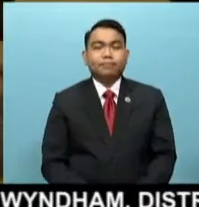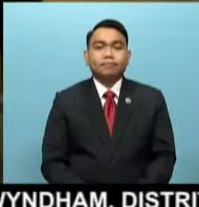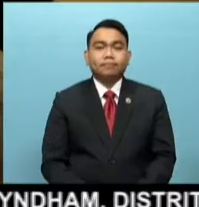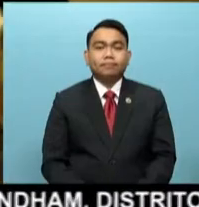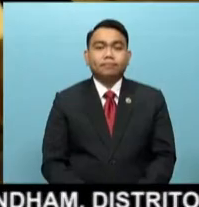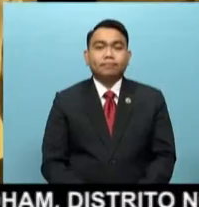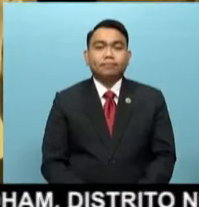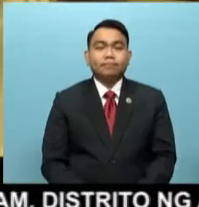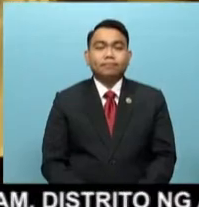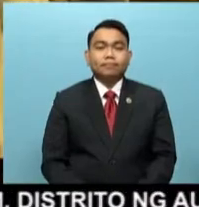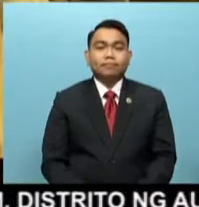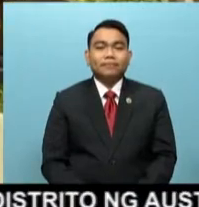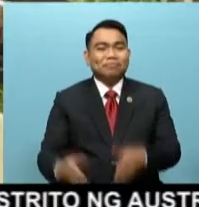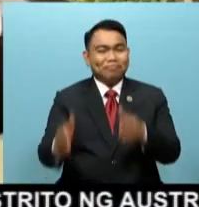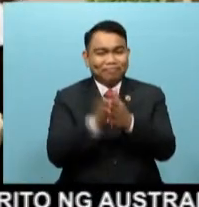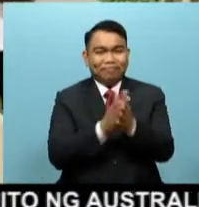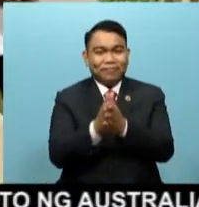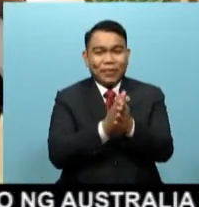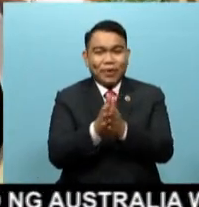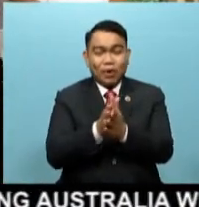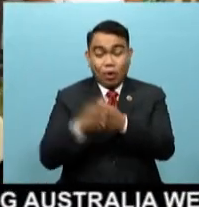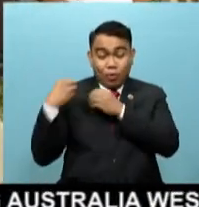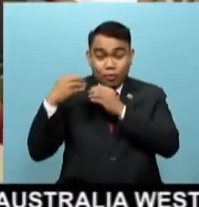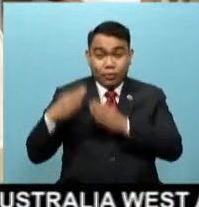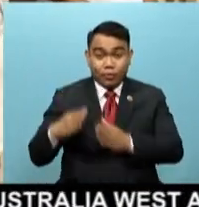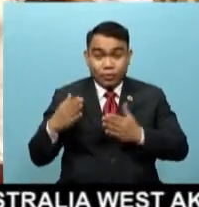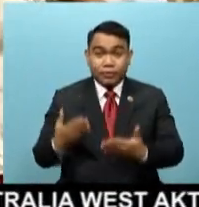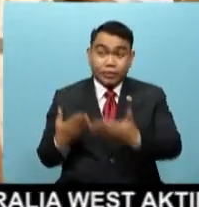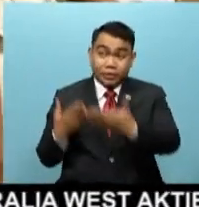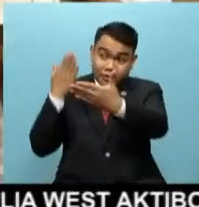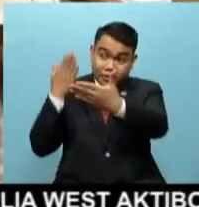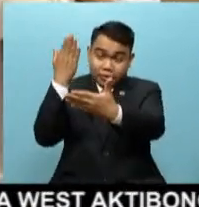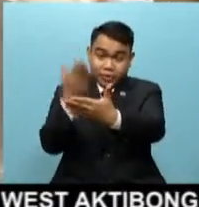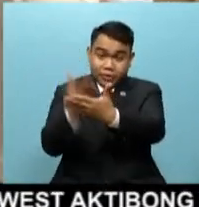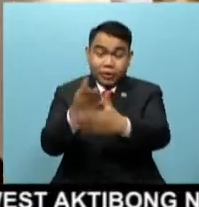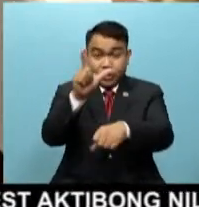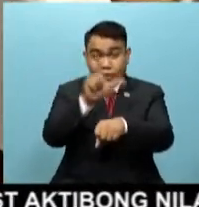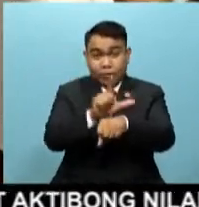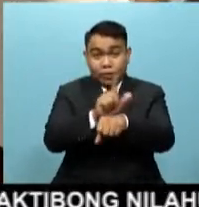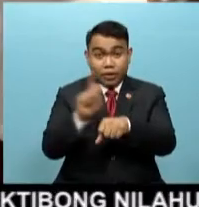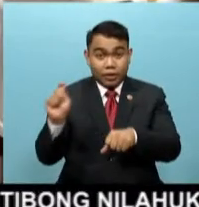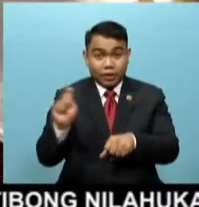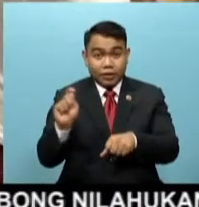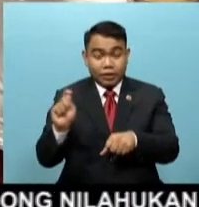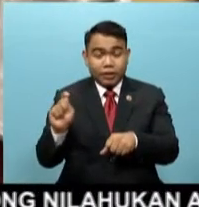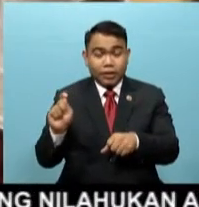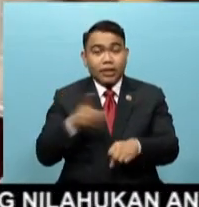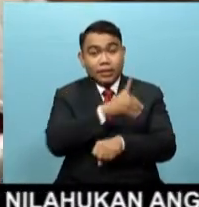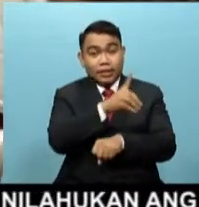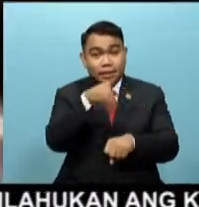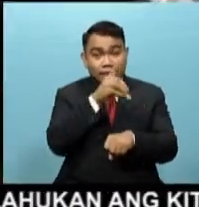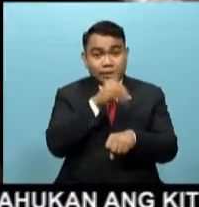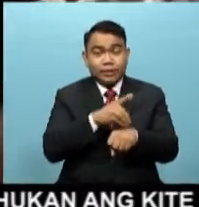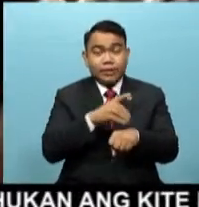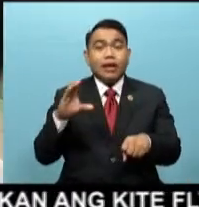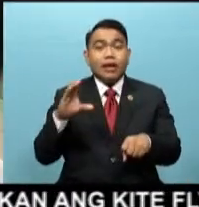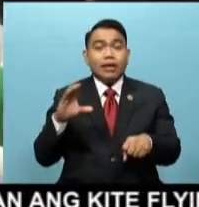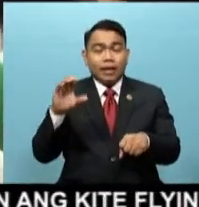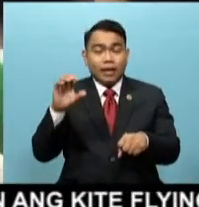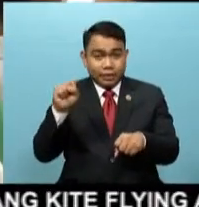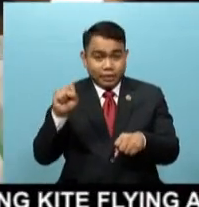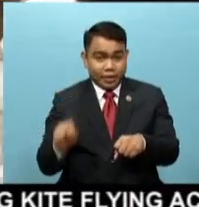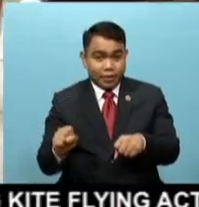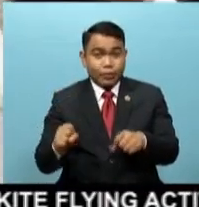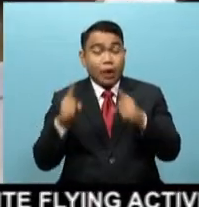Buong kasabik ang tinungo ng mga may tungkulin ng gusaling sambahan ng lokal ng Tuguegarao dito sa distrito eklesiastiko ng Cagayan South upang daluan